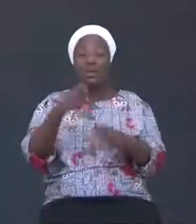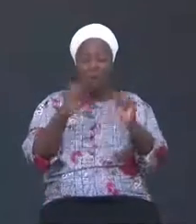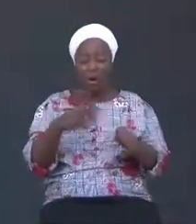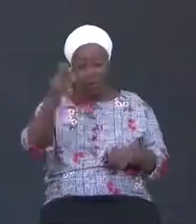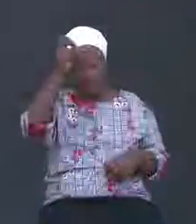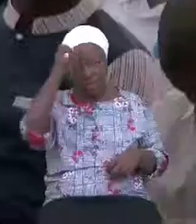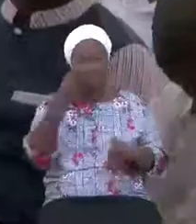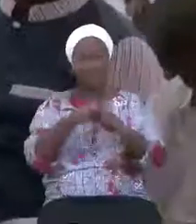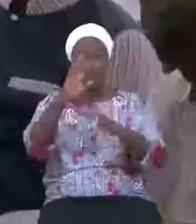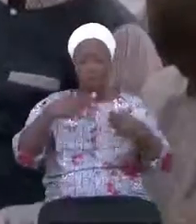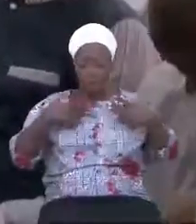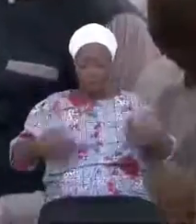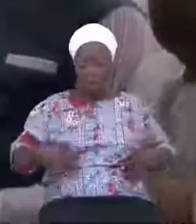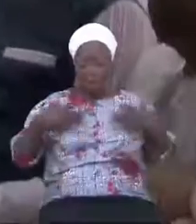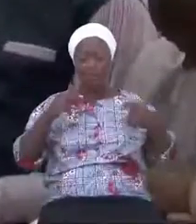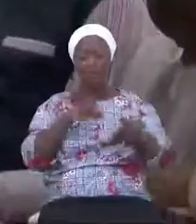vie.